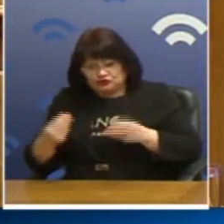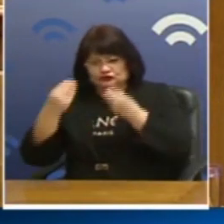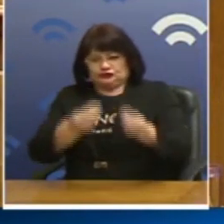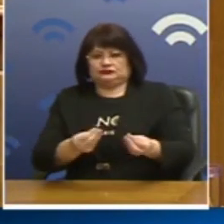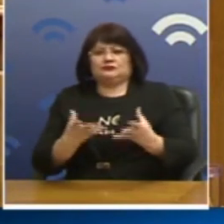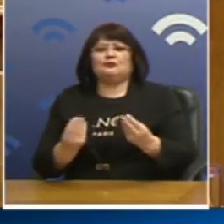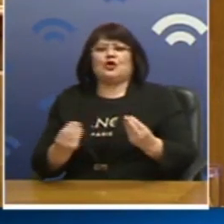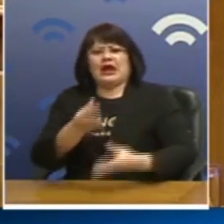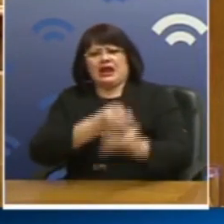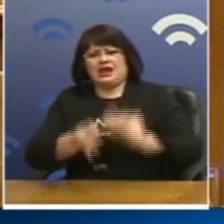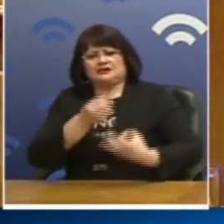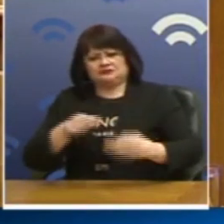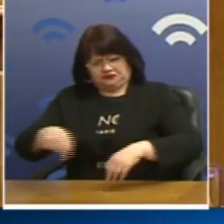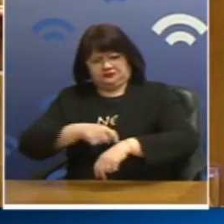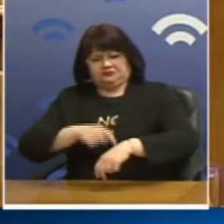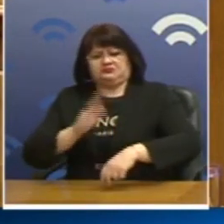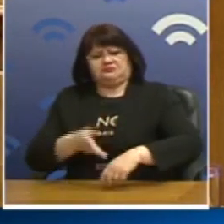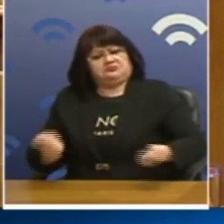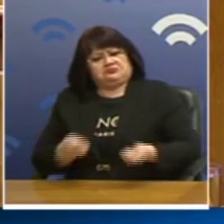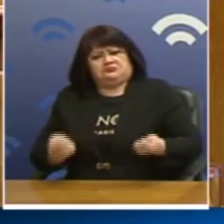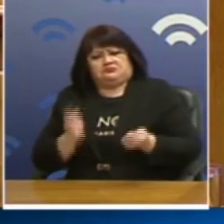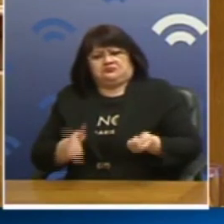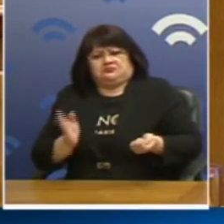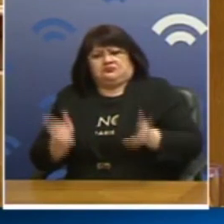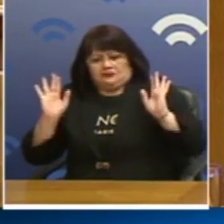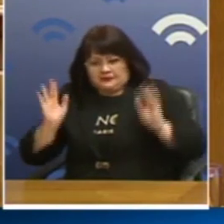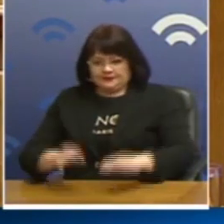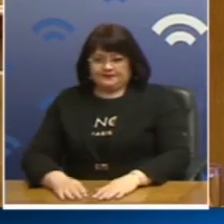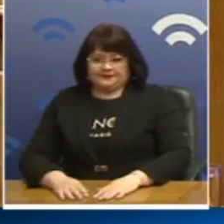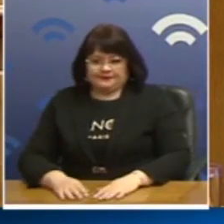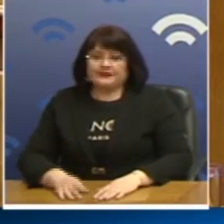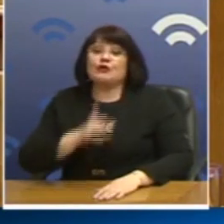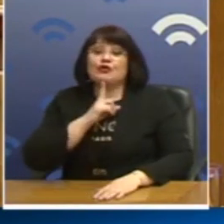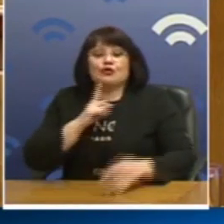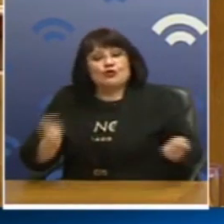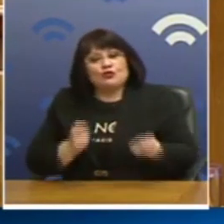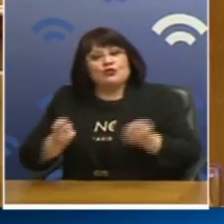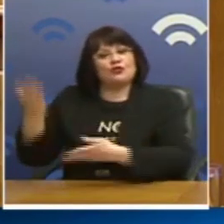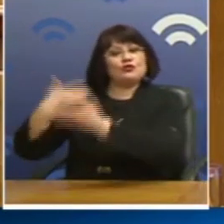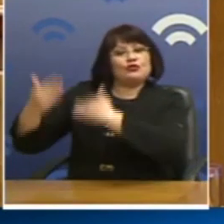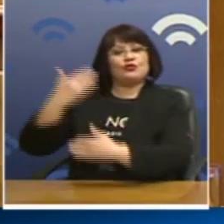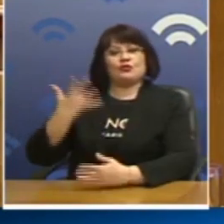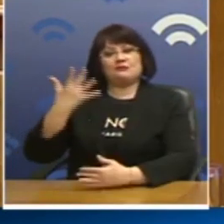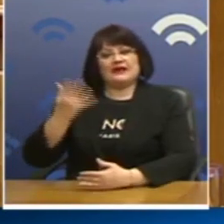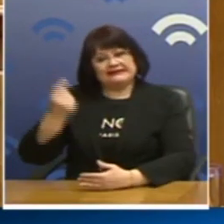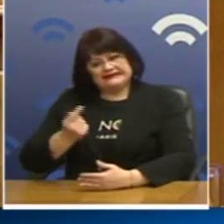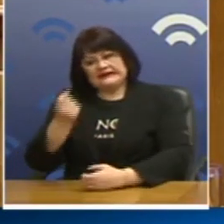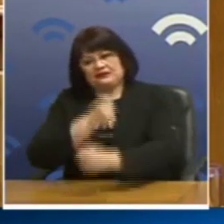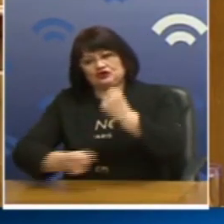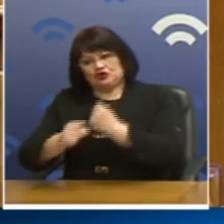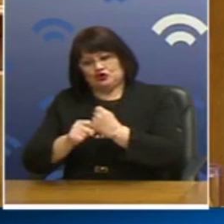από εσάς εδώ και τώρα. Ακριβώς όπως τα υλοποιήσατε τα προηγούμενα 5-4,5 για την ακρίβεια